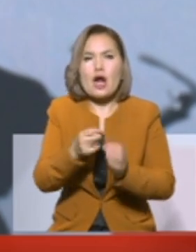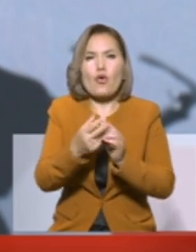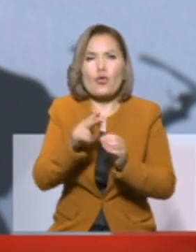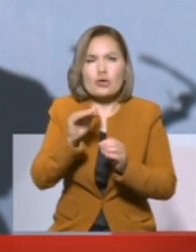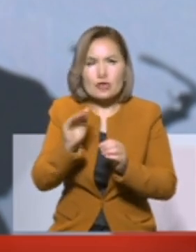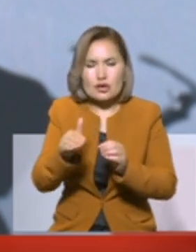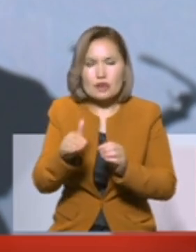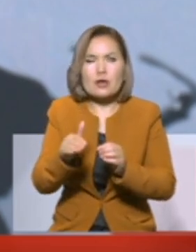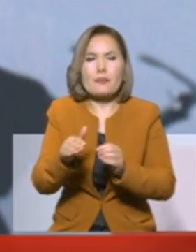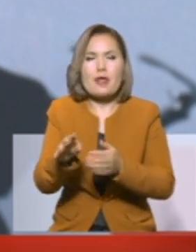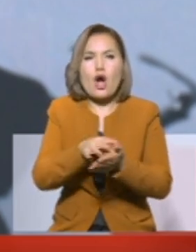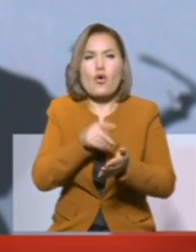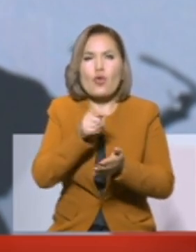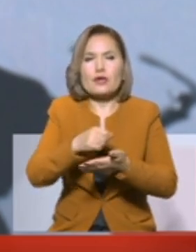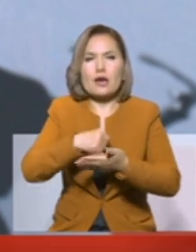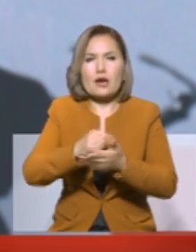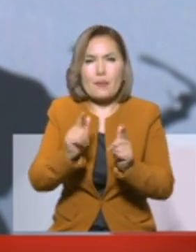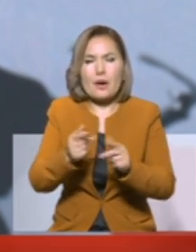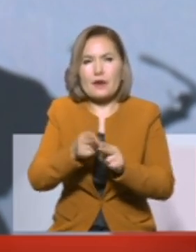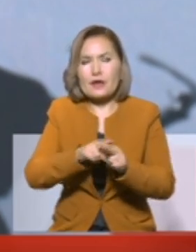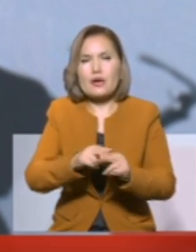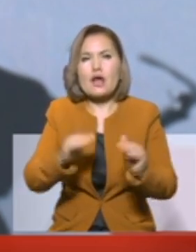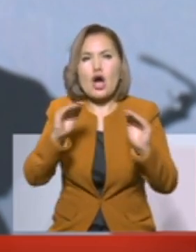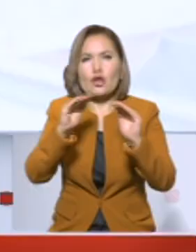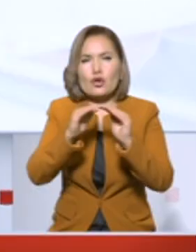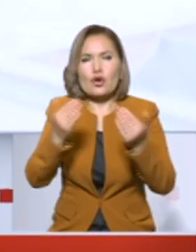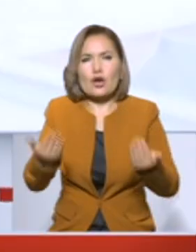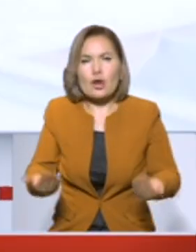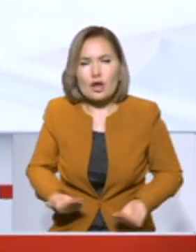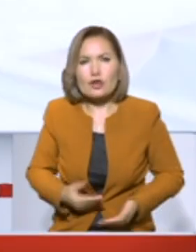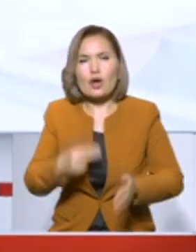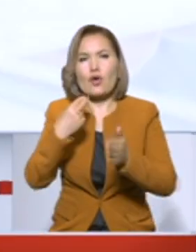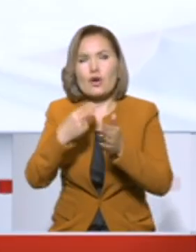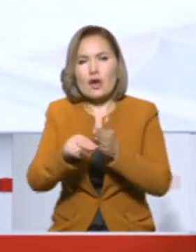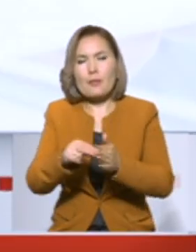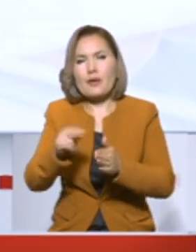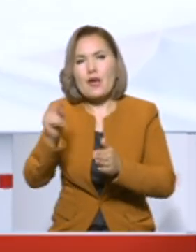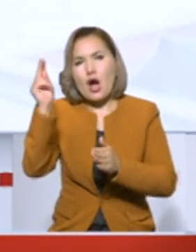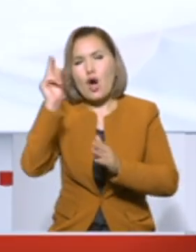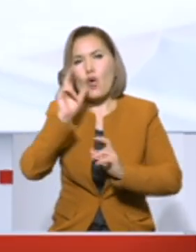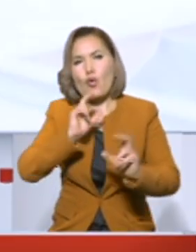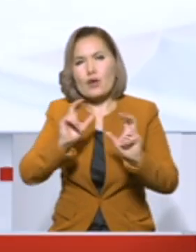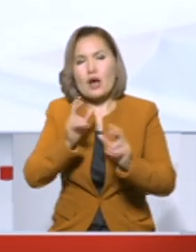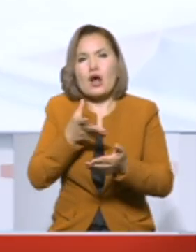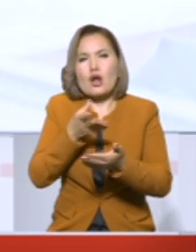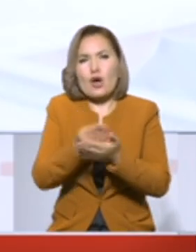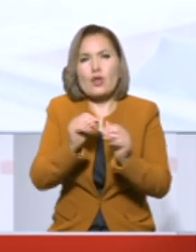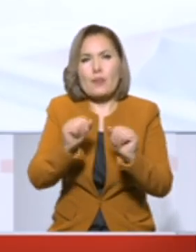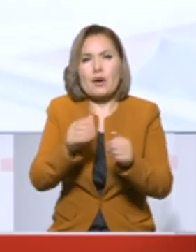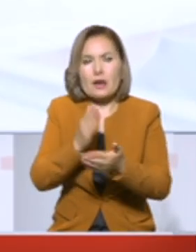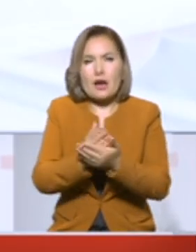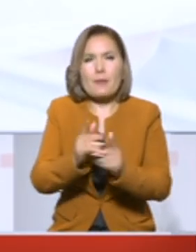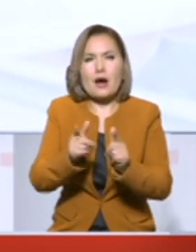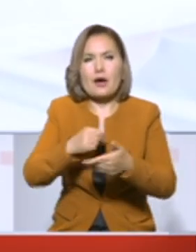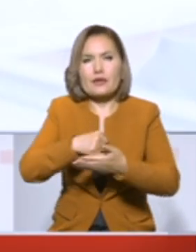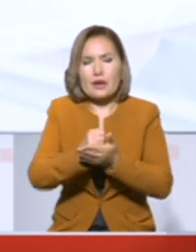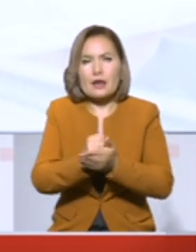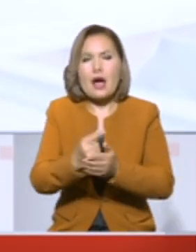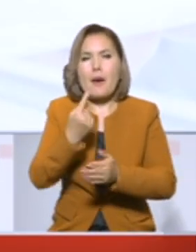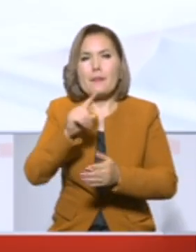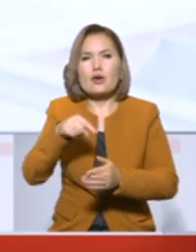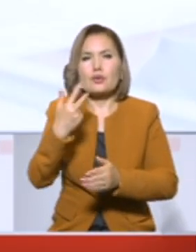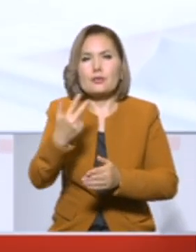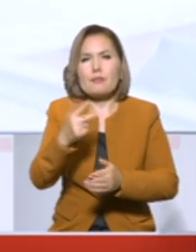өтініш мақұлданды. Енді олар тұрғын үй жағдайын жақсартуға немесе оқу ақысын төлеуге мүмкіндігі бар. Мақұлданған сома 1